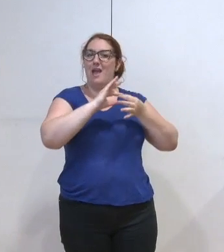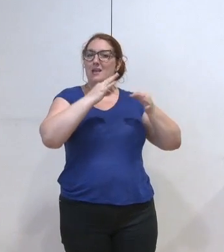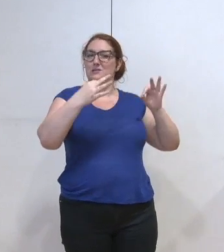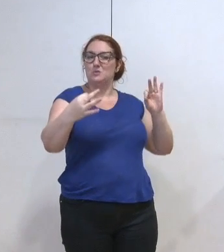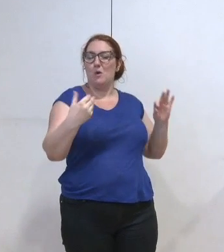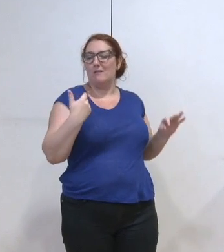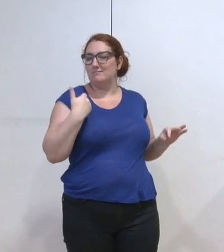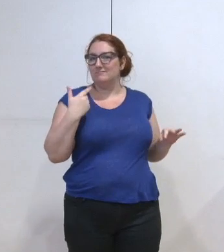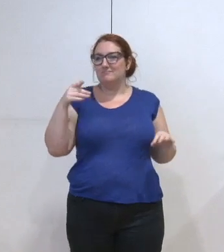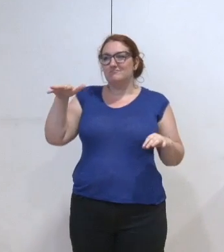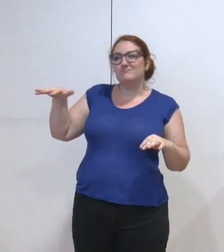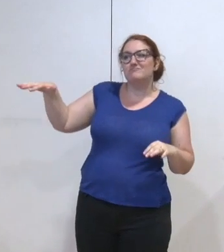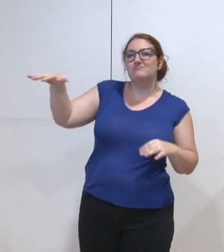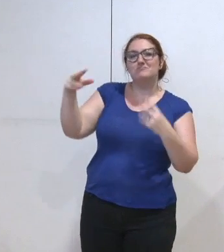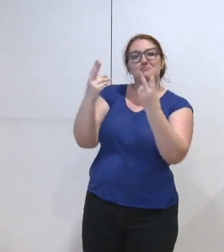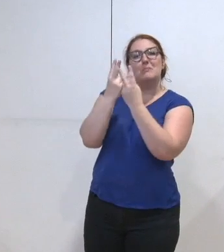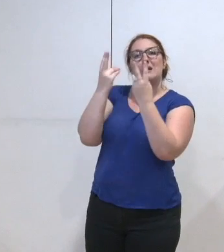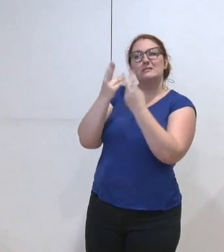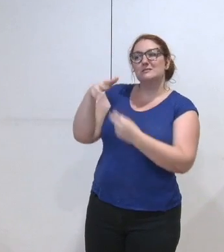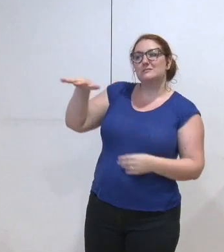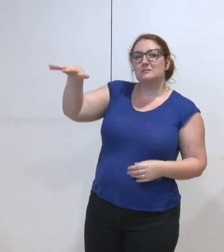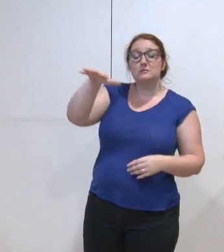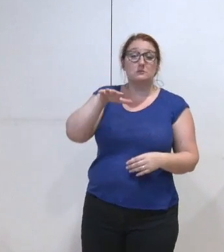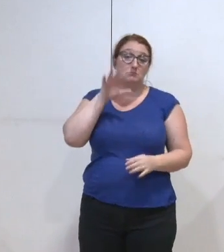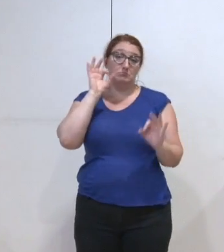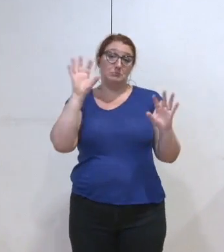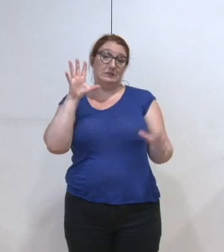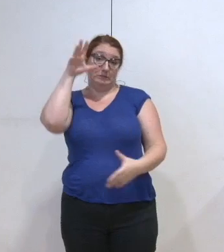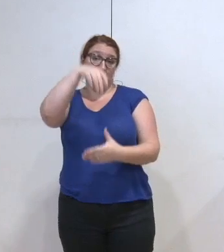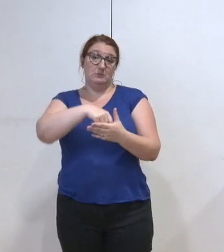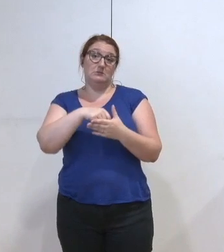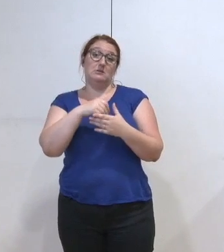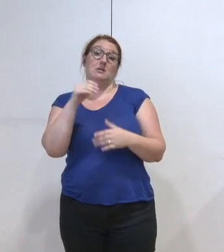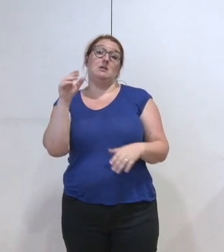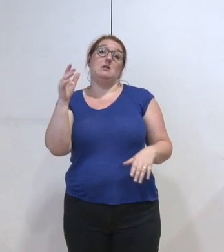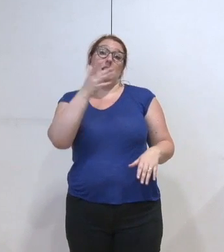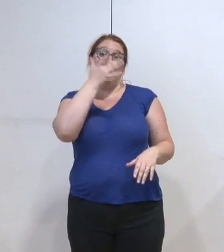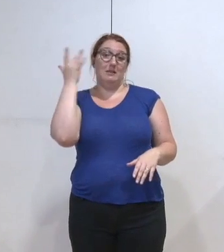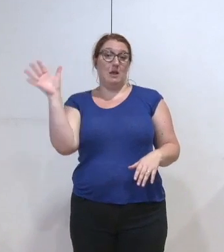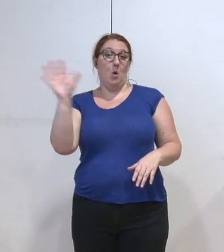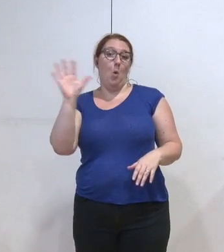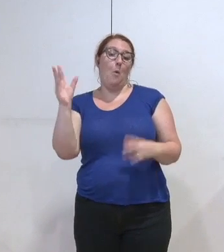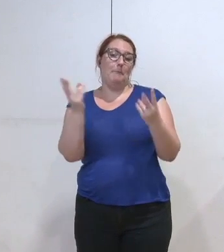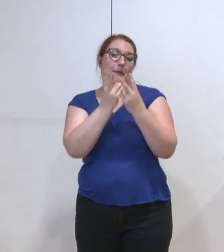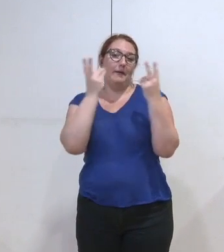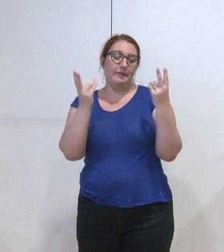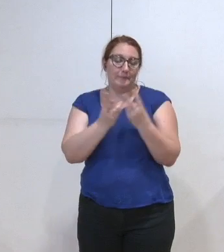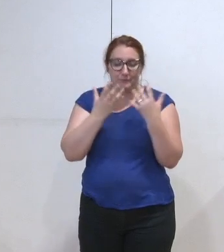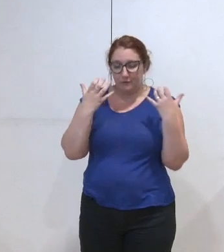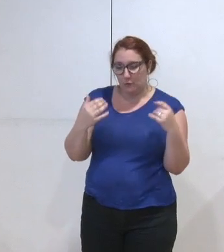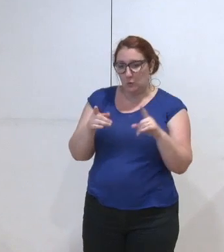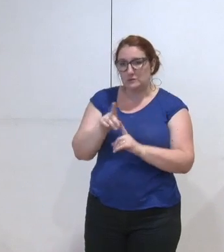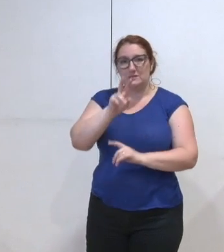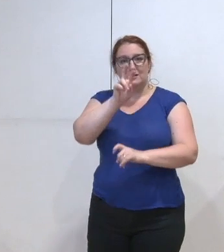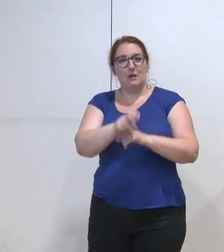côté à l'occasion de l'été au parc nous soutiendrons également les dispositifs de garde à horaire atypique pour permettre le maintien ou la reprise d'un